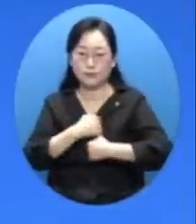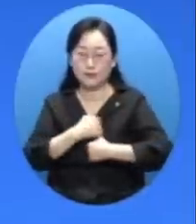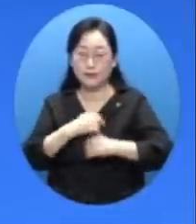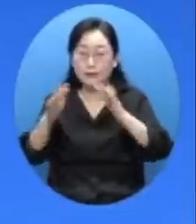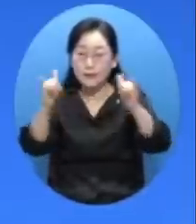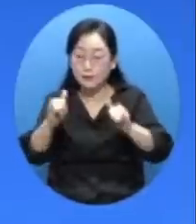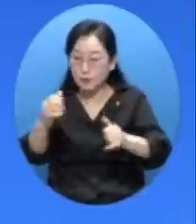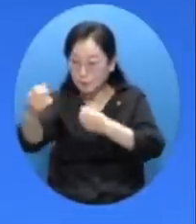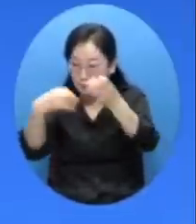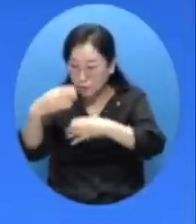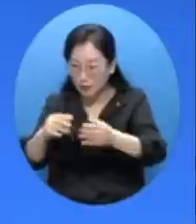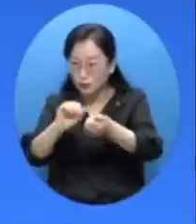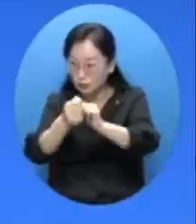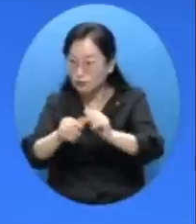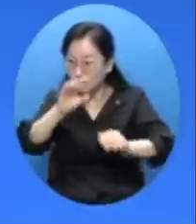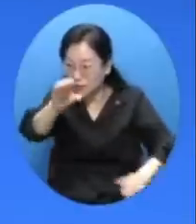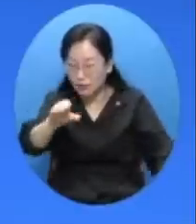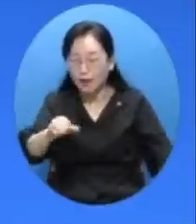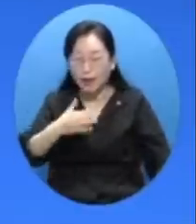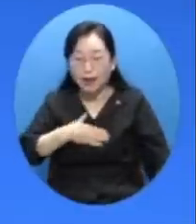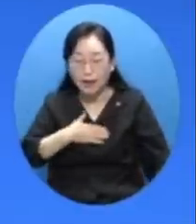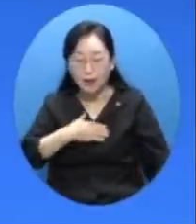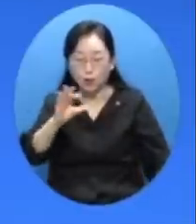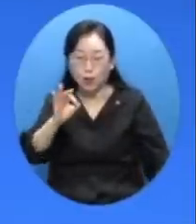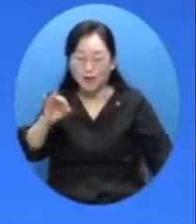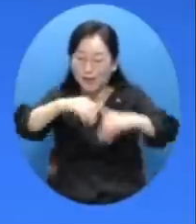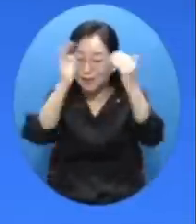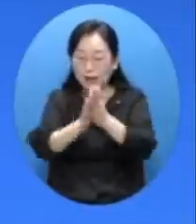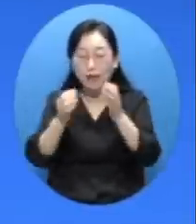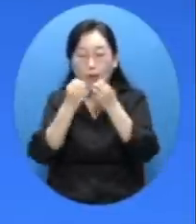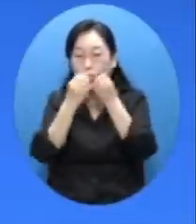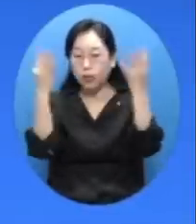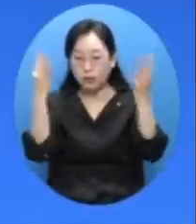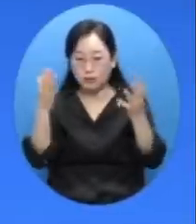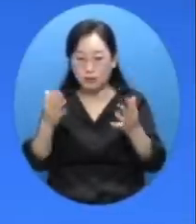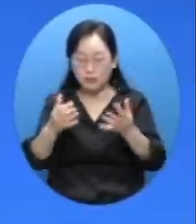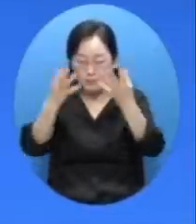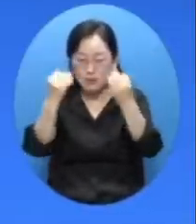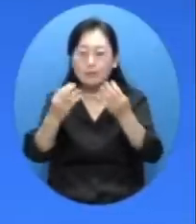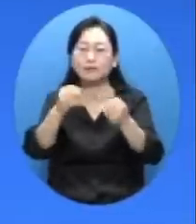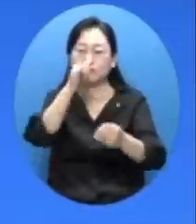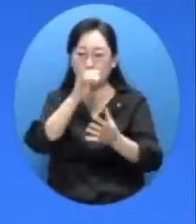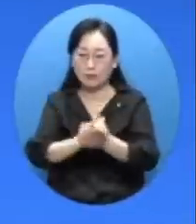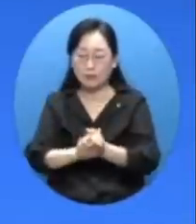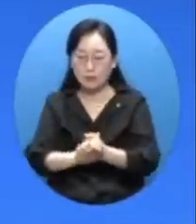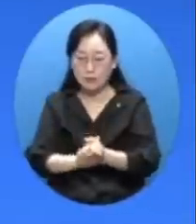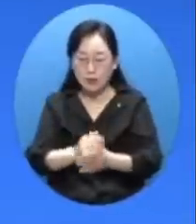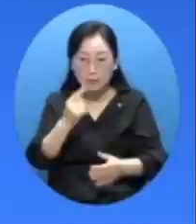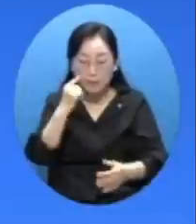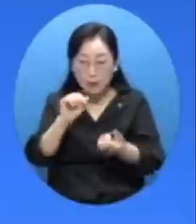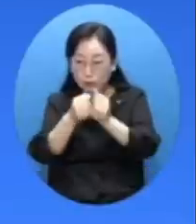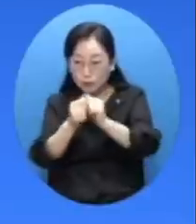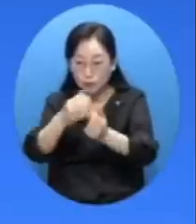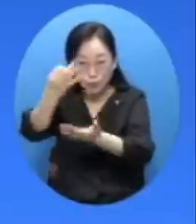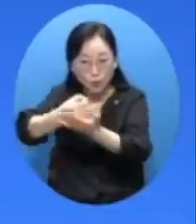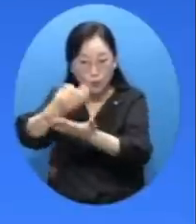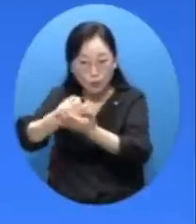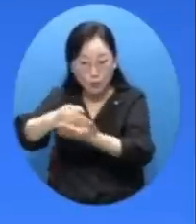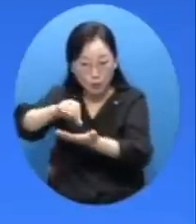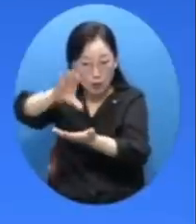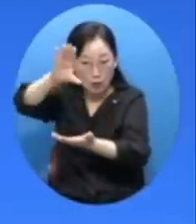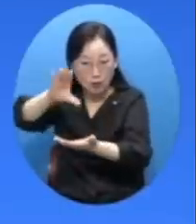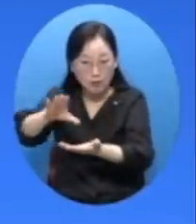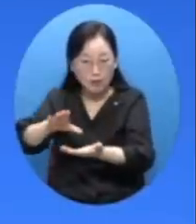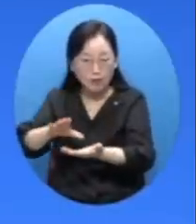말 듣고 주식했다가 전 재산을 날린 사람이 한두 사람이 아닙니다. 가만 보니까 주식에서 돈 벌었다는 사람은 거의 없는 것